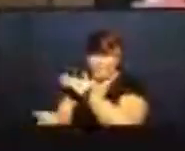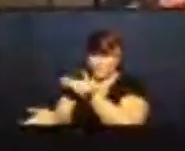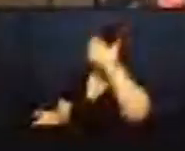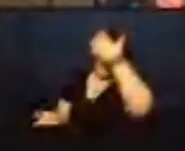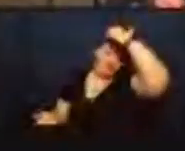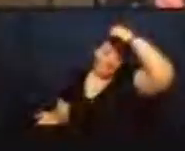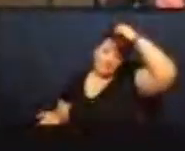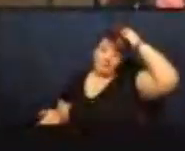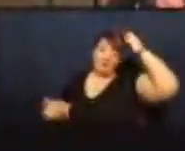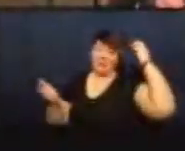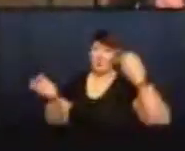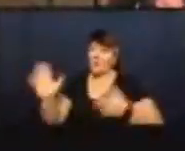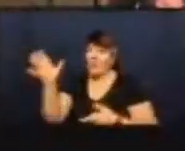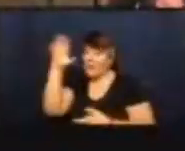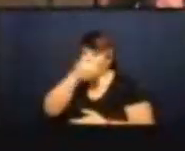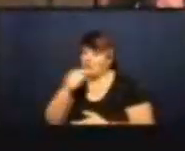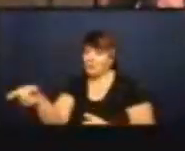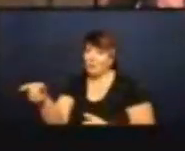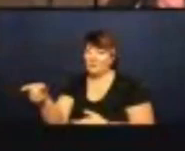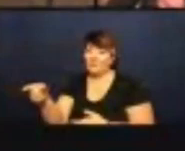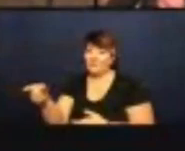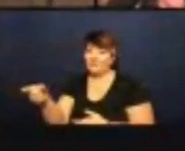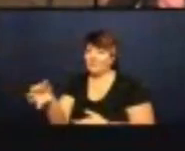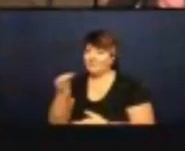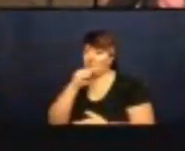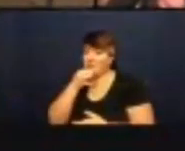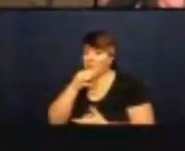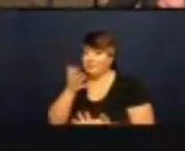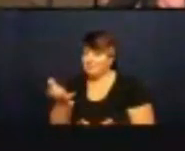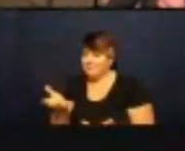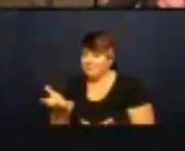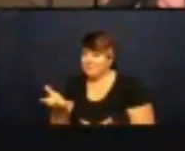kusambaa kwa virusi hivi kutakuwa katika siku zijazo?